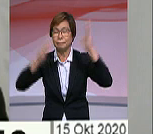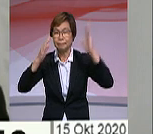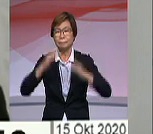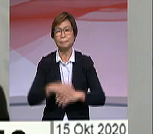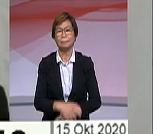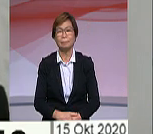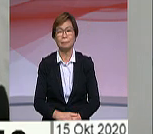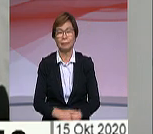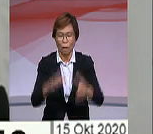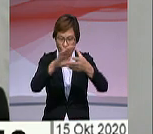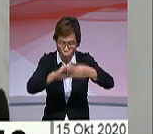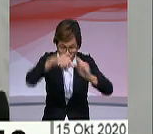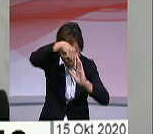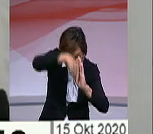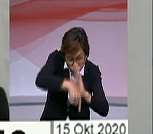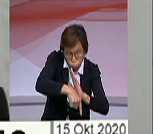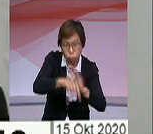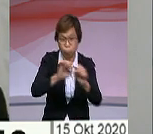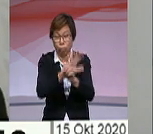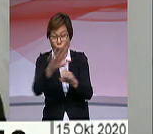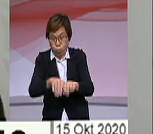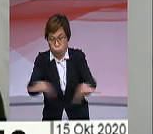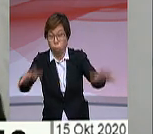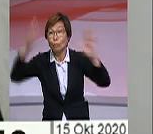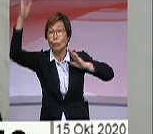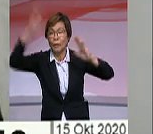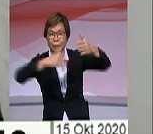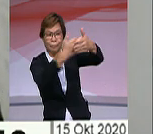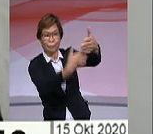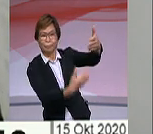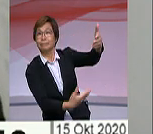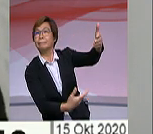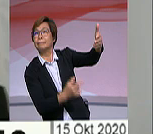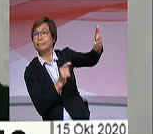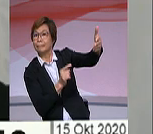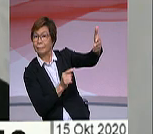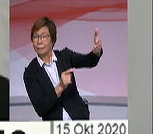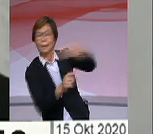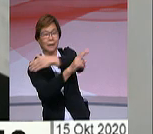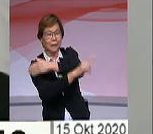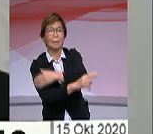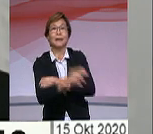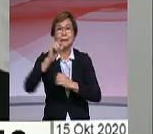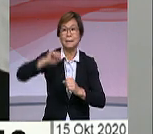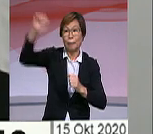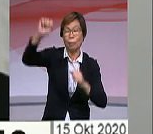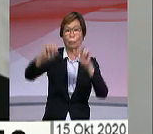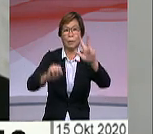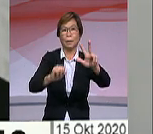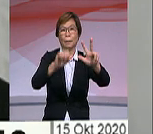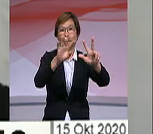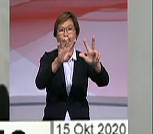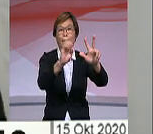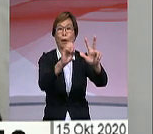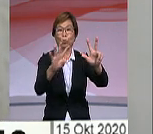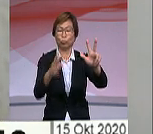negara. Perincian kes penularan COVID-19 dalam negara adalah seperti berikut. Di negeri Sabah, 304